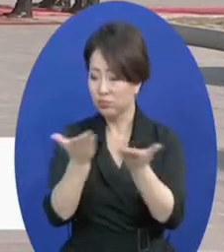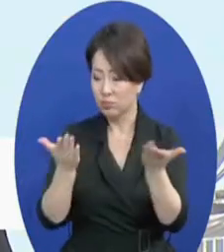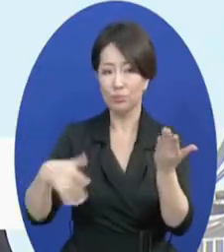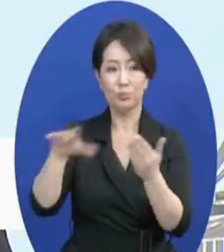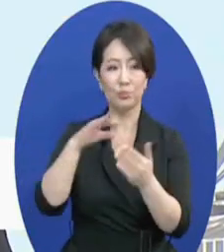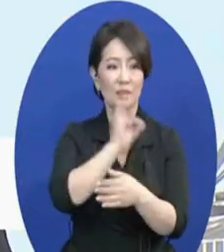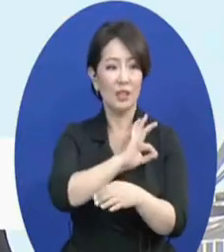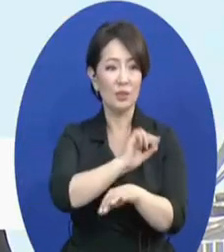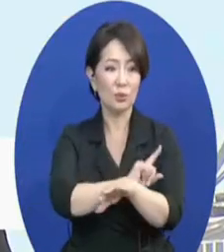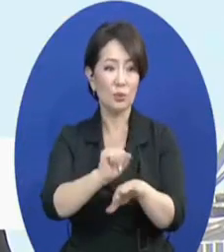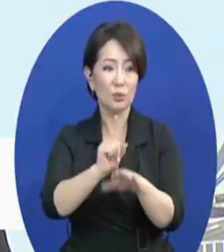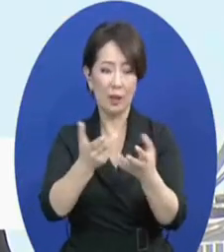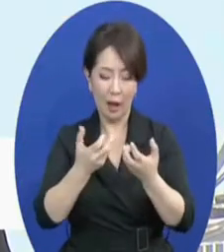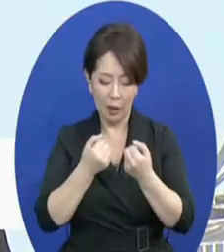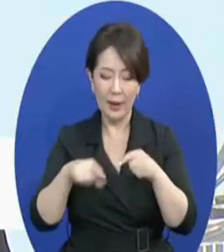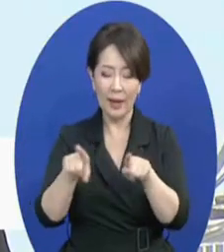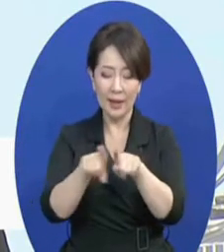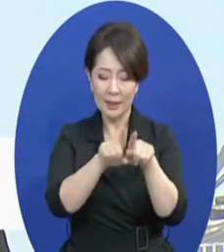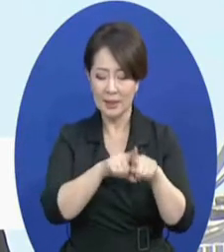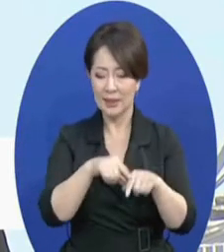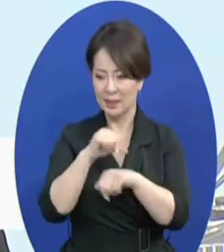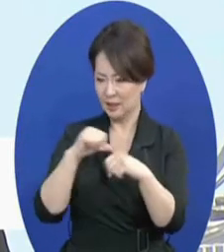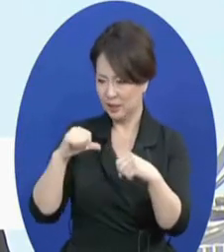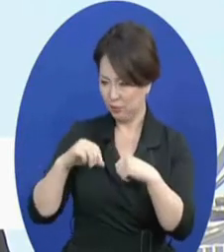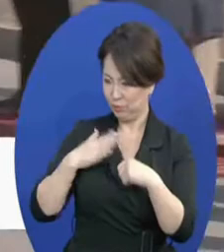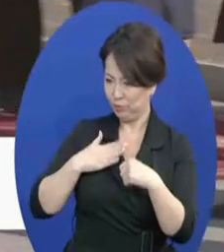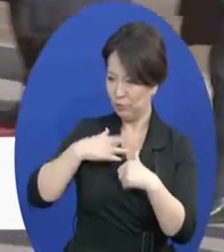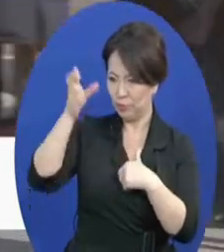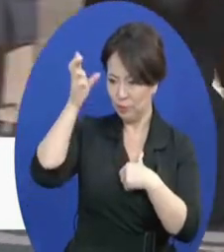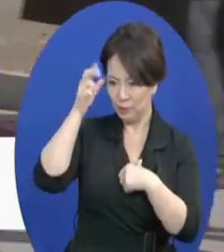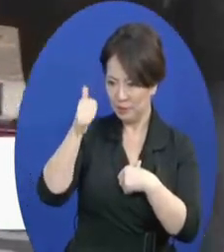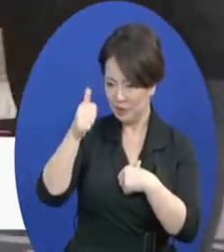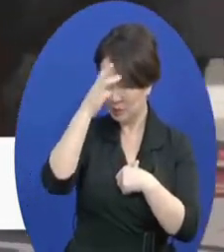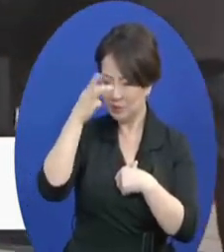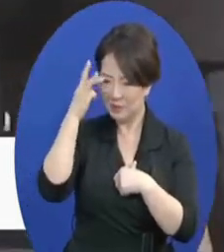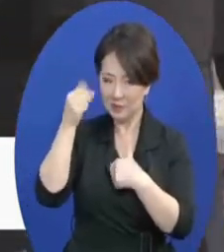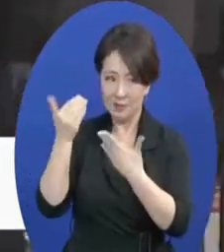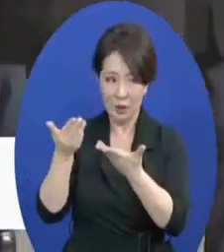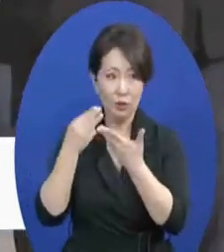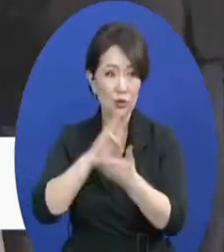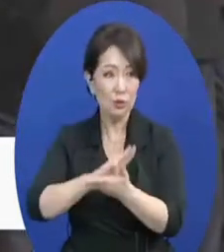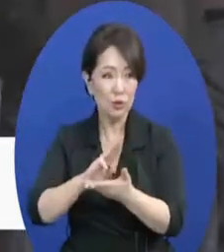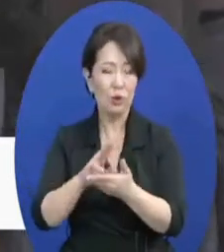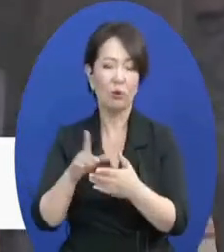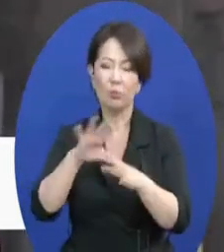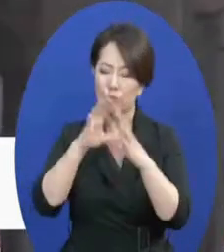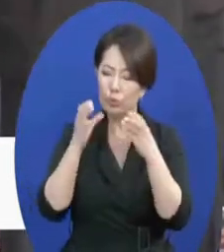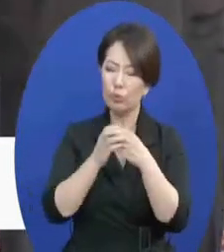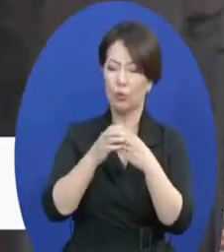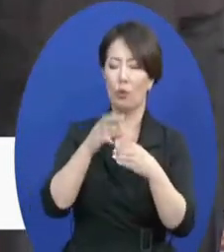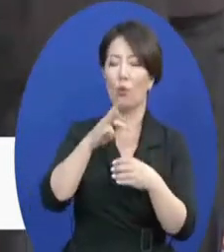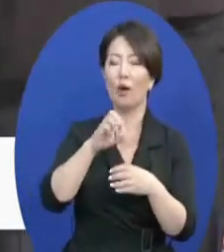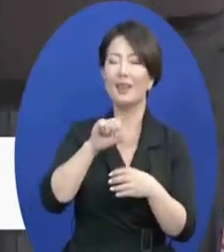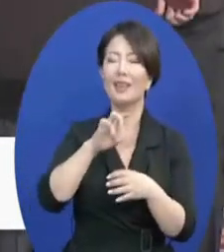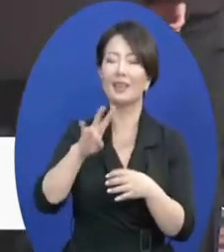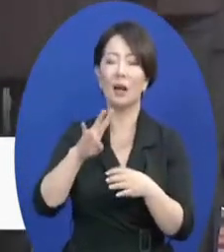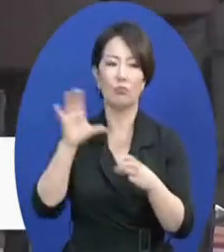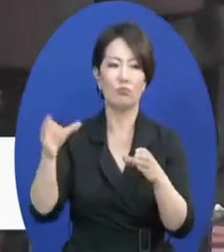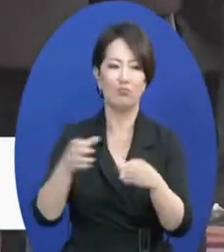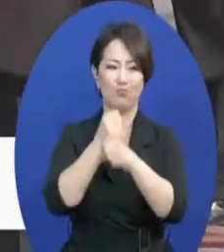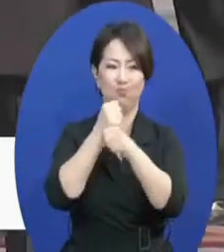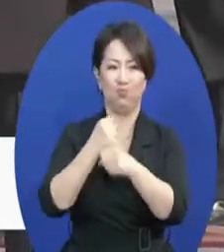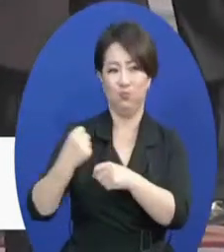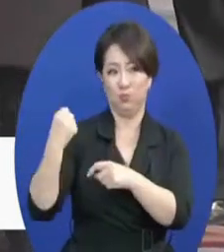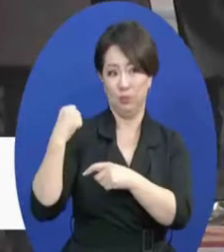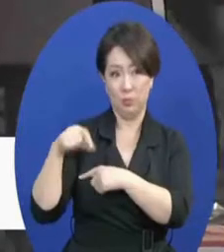хүртдэг байх, иргэдэд боловсралтай мэдлэгтэй байлгах гэд улс орны хөгжлийн түлхүүрийг эрх баригч Монгол Ардын нам атгаж байна. Энэ чухалаа энэ өдөр